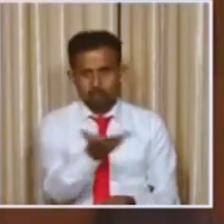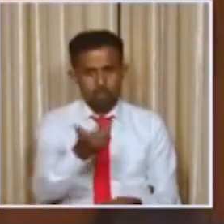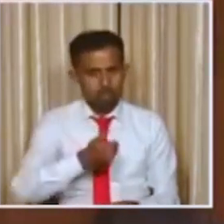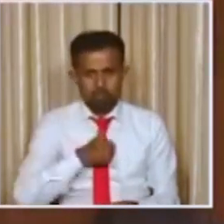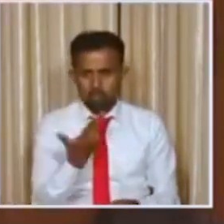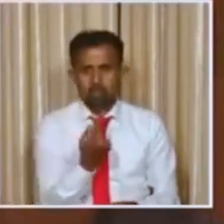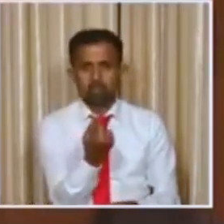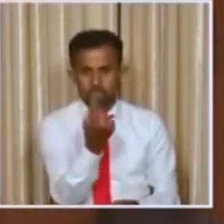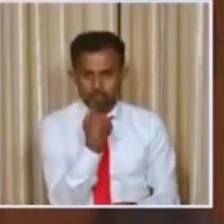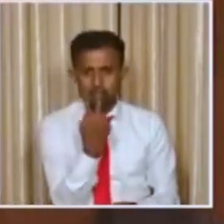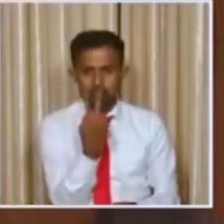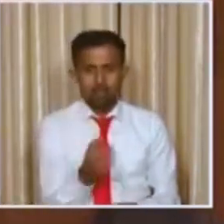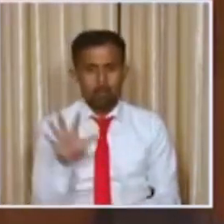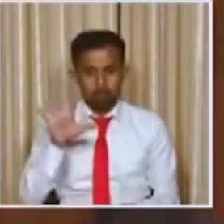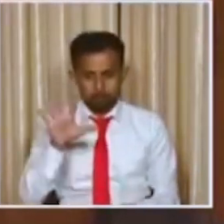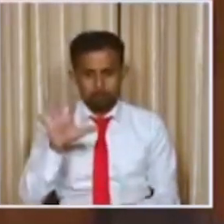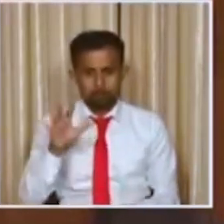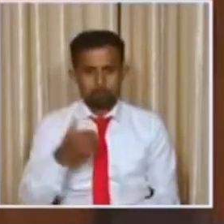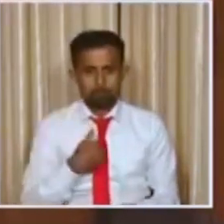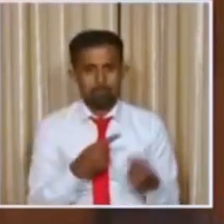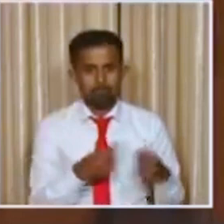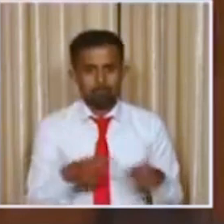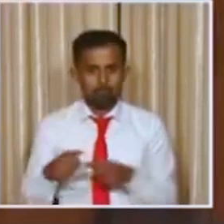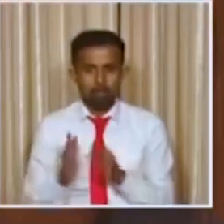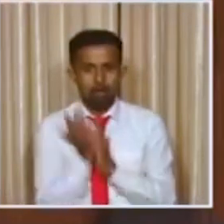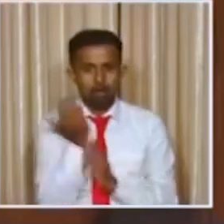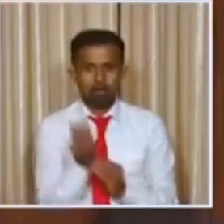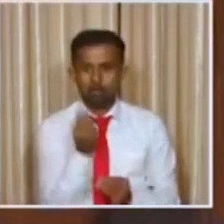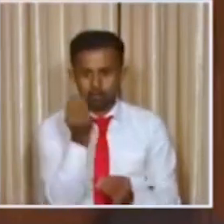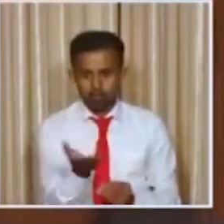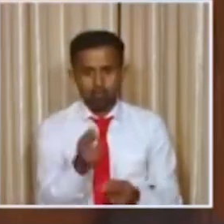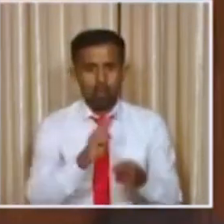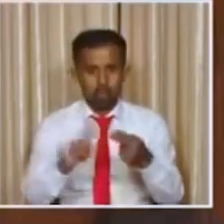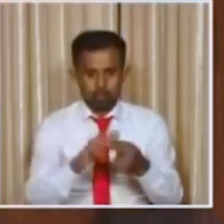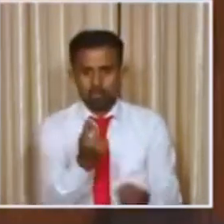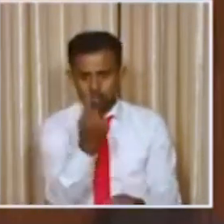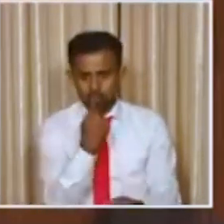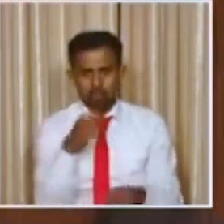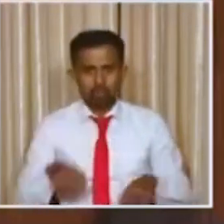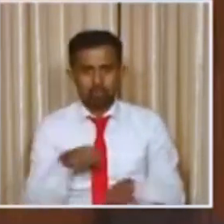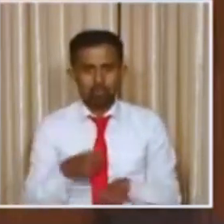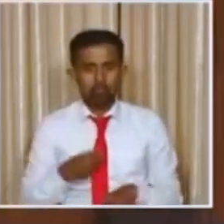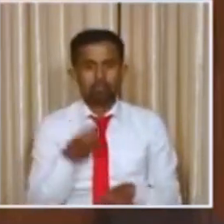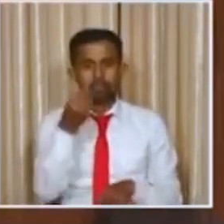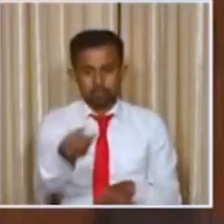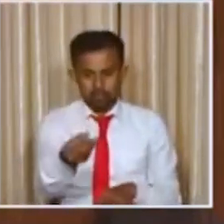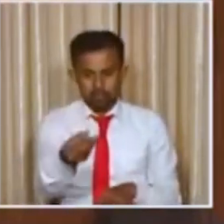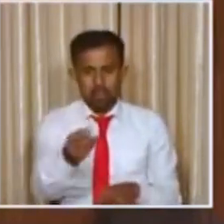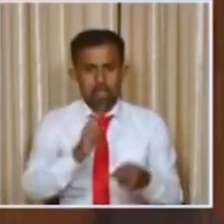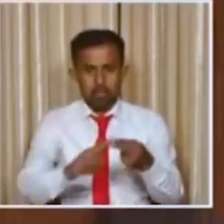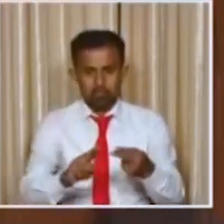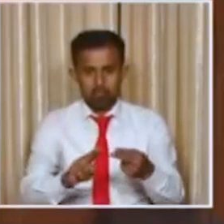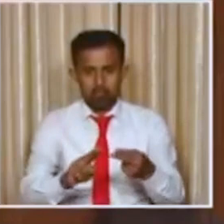அதை தந்தேன், நீங்கள் வேண்டாம் என்று சொன்னீங்கள். நான் இப்பொழுது தார இதையும் நீங்கள் வேண்டாம் என்று சொல்லி உங்களுடைய இருக்கும் சந்தர்ப்பத்தை நீங்கள் அழித்துக் கொள்ளப் போகிறீர்கள். இவ்வாறான